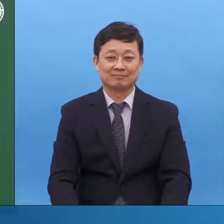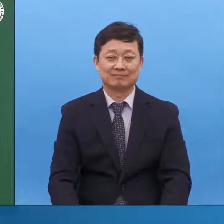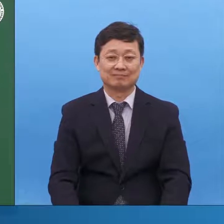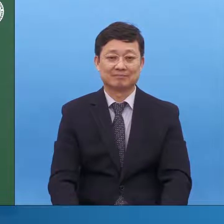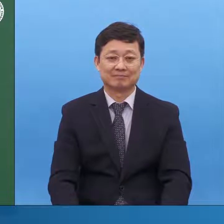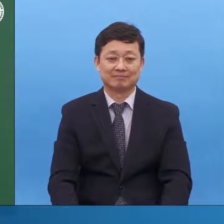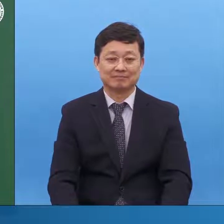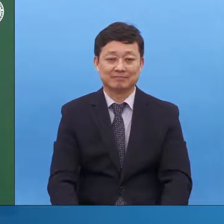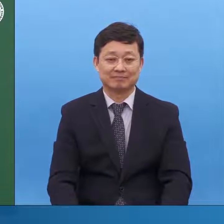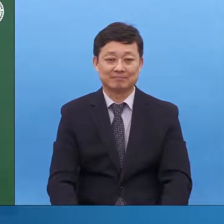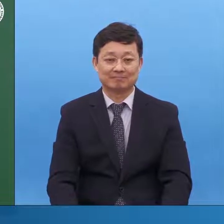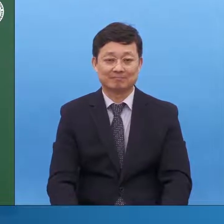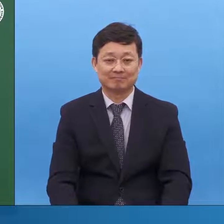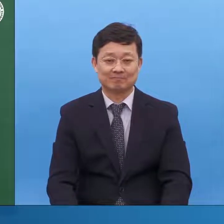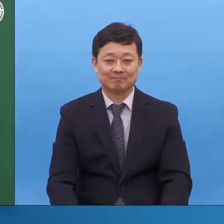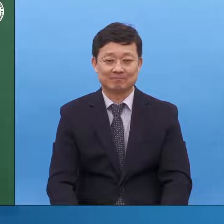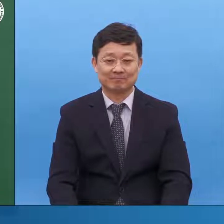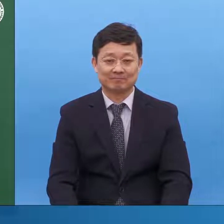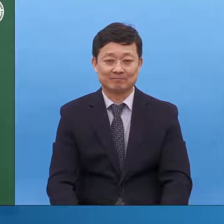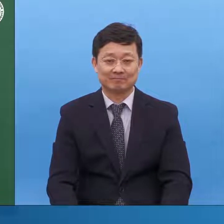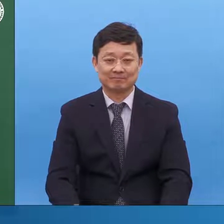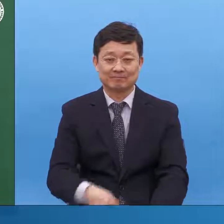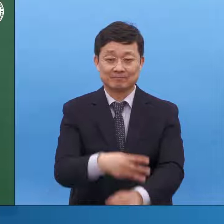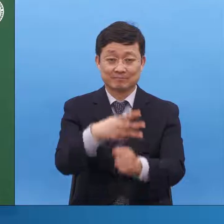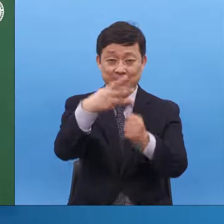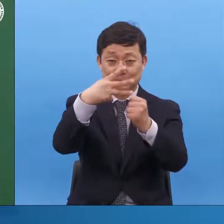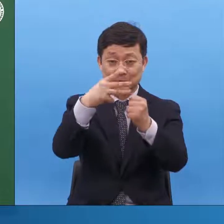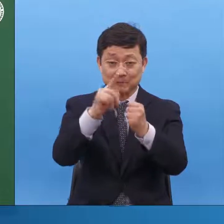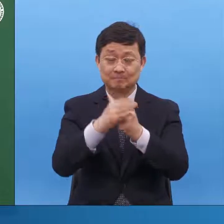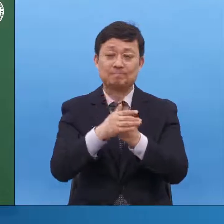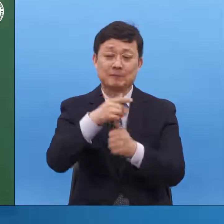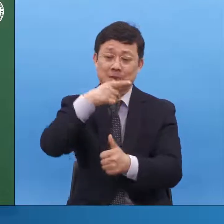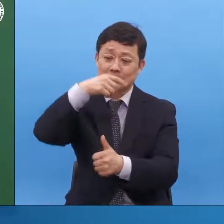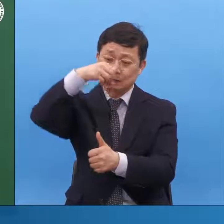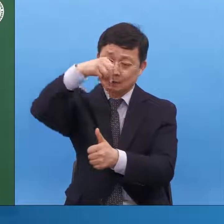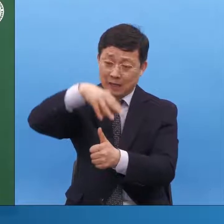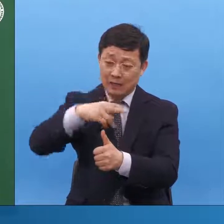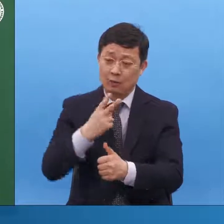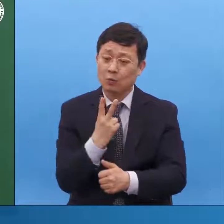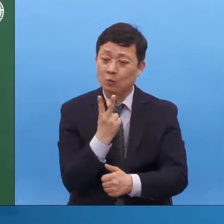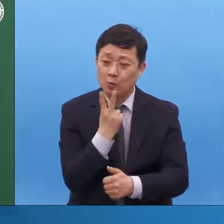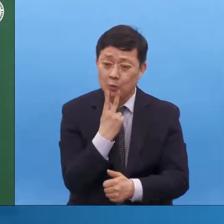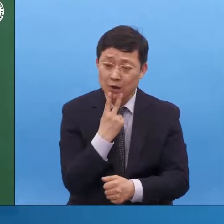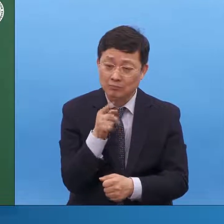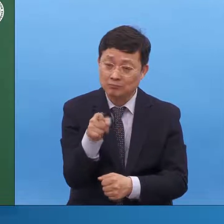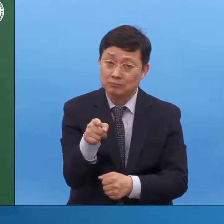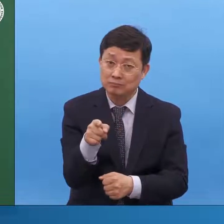어떤 의미를 남기는가? That is, what meaning did the death of John the Baptist leave behind? 세례 요한은